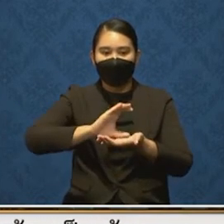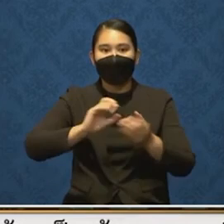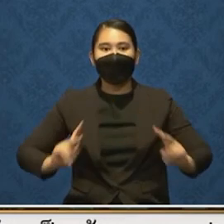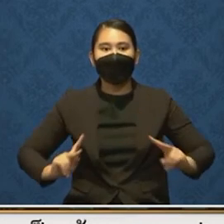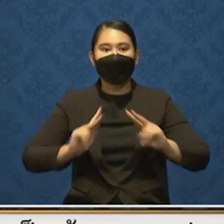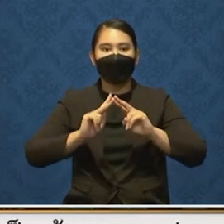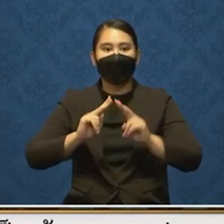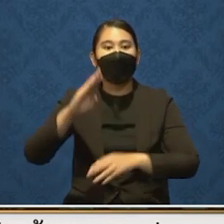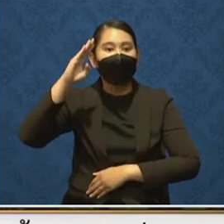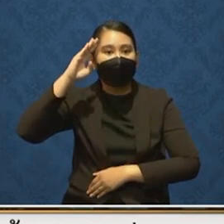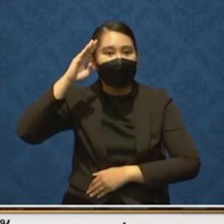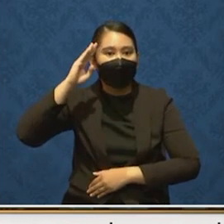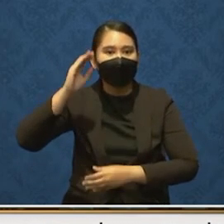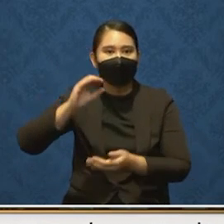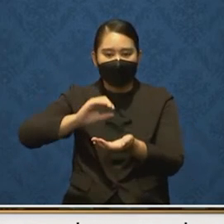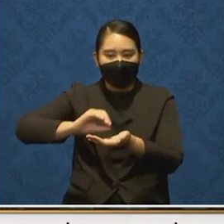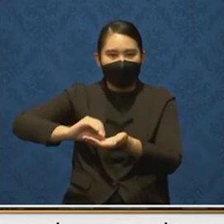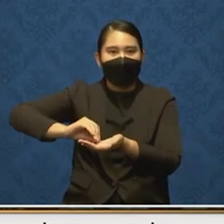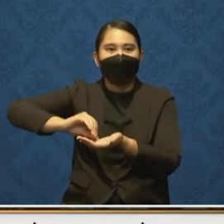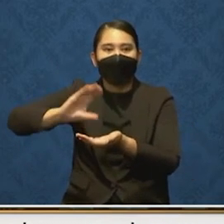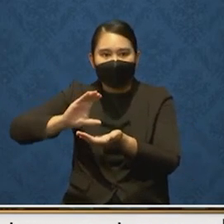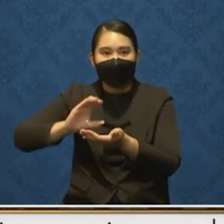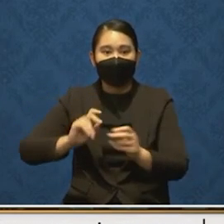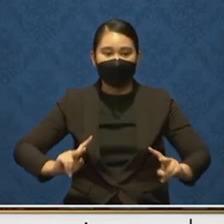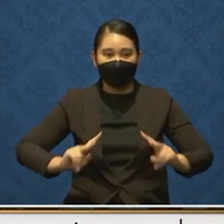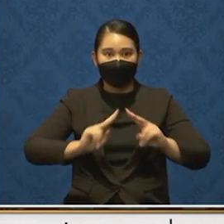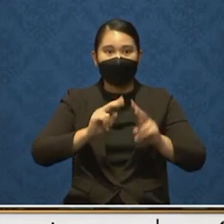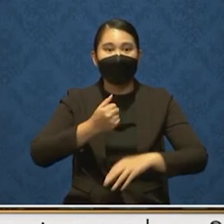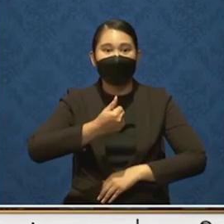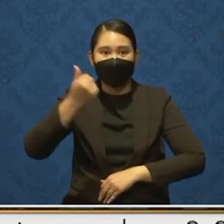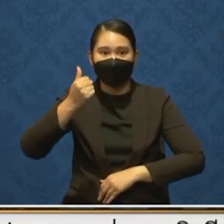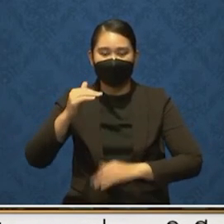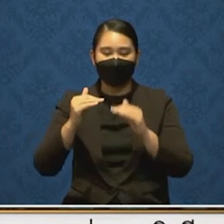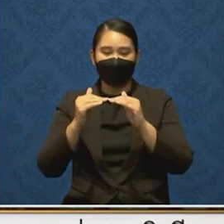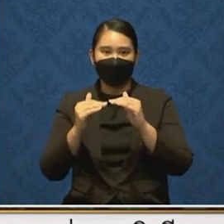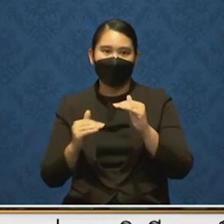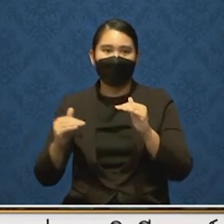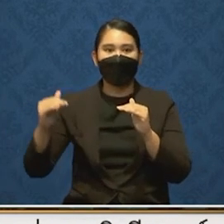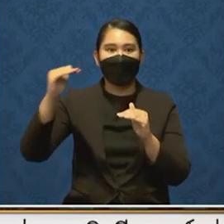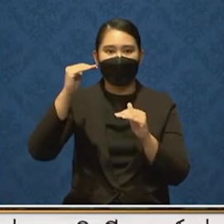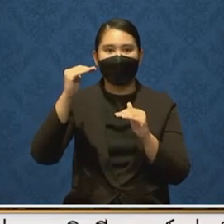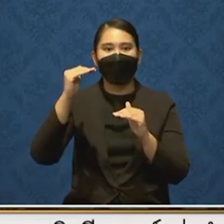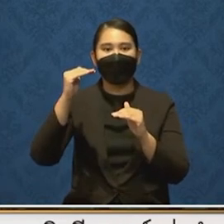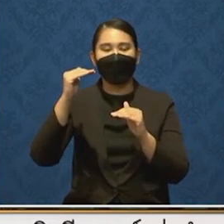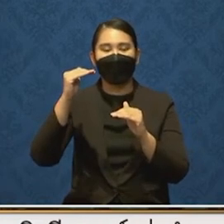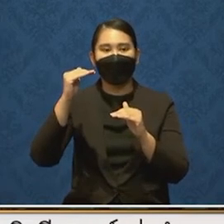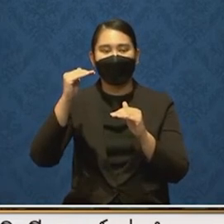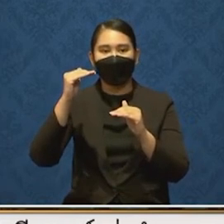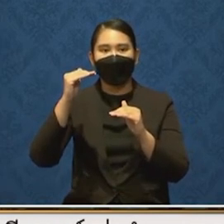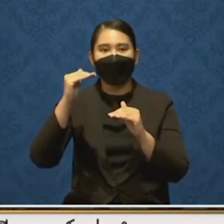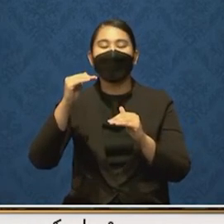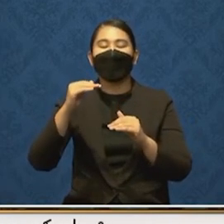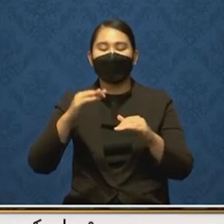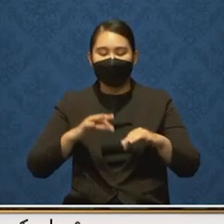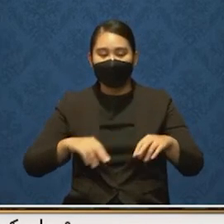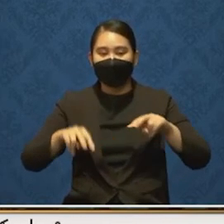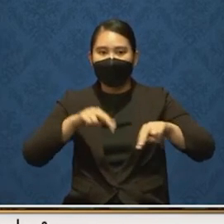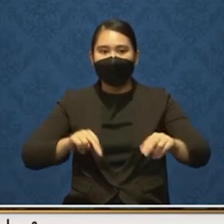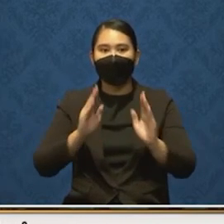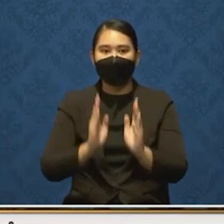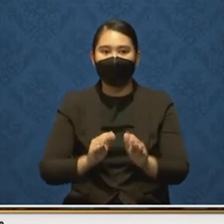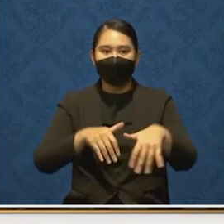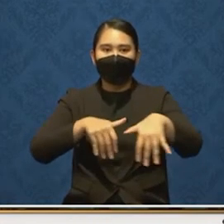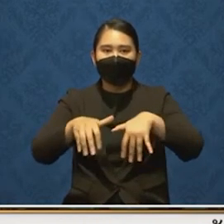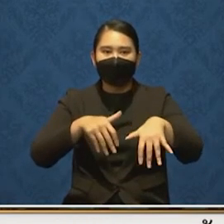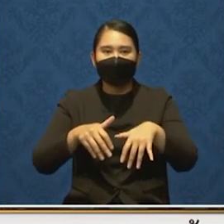cialมห สูงกว่ากระสวงอื่นอื่นซึ่มีหน้าที่ดูแลทุกสุ Leb?.ของประชาชนทำให้ประชาชนอ